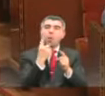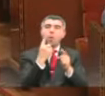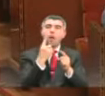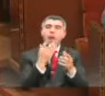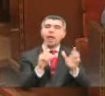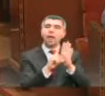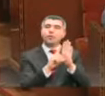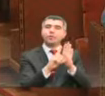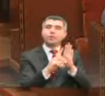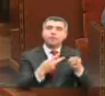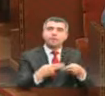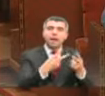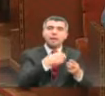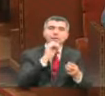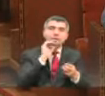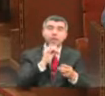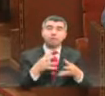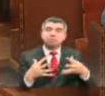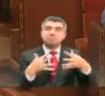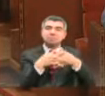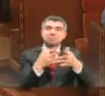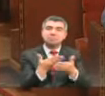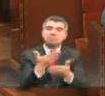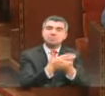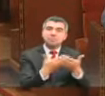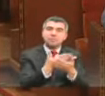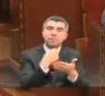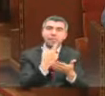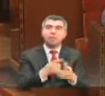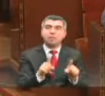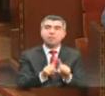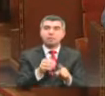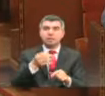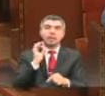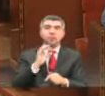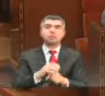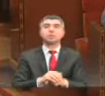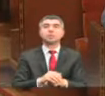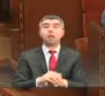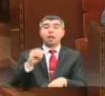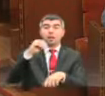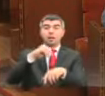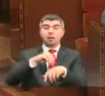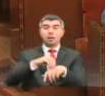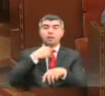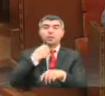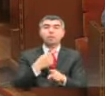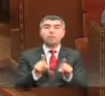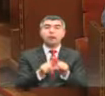استراتيجية وطنية لمعالجة وإدماج القطاع الخاص غير المهيكل، مواكبة